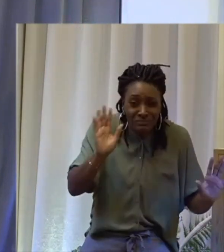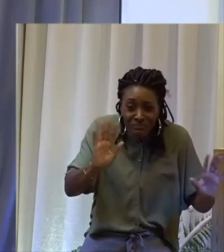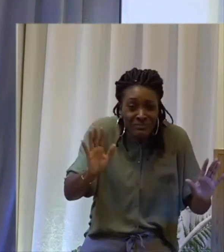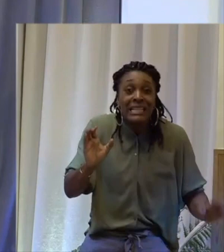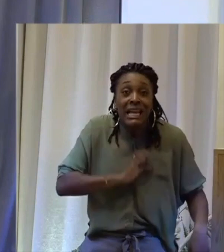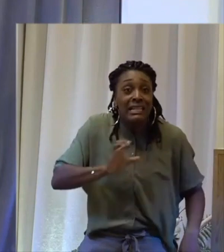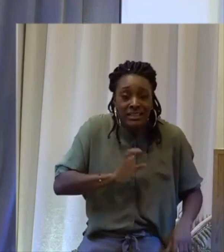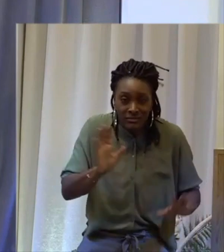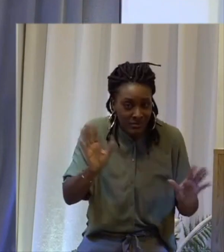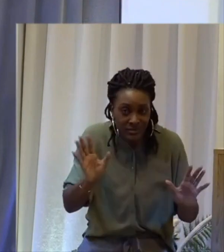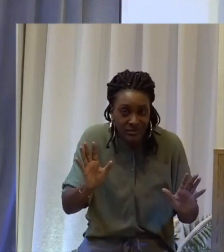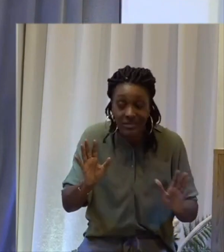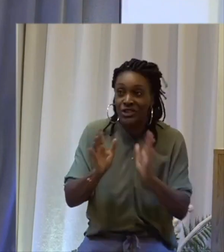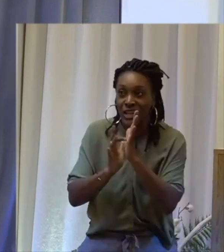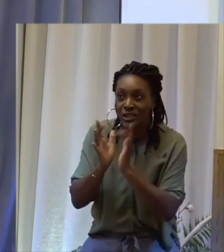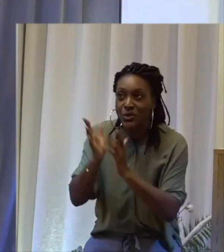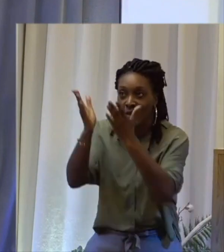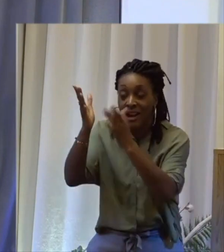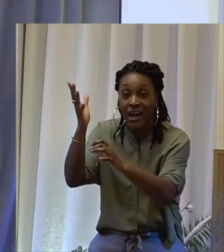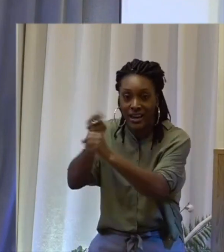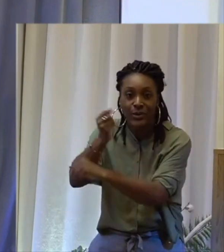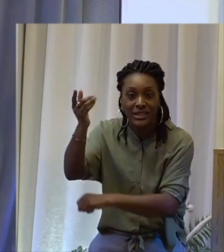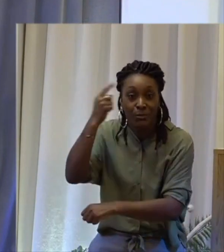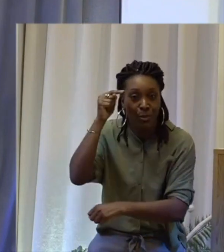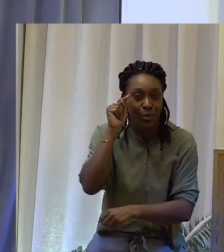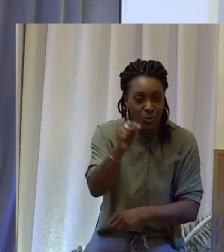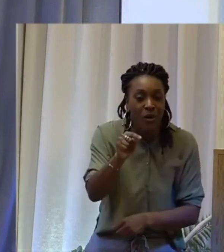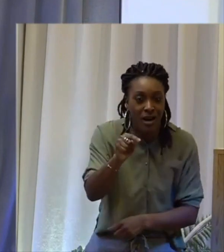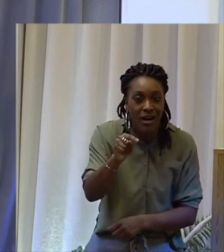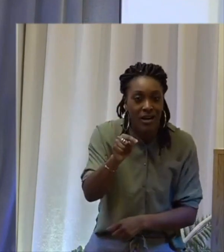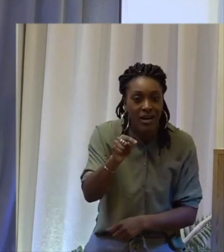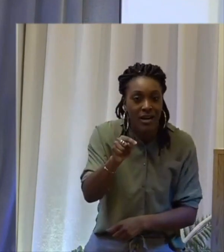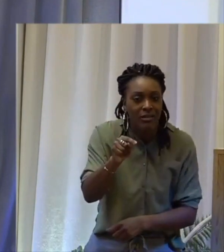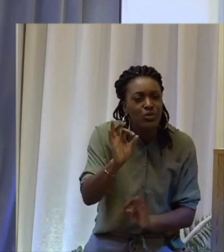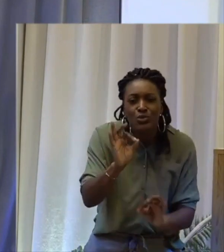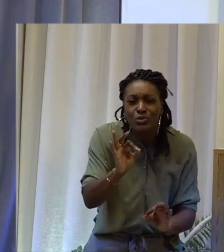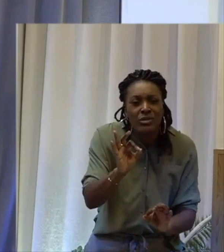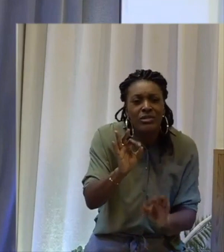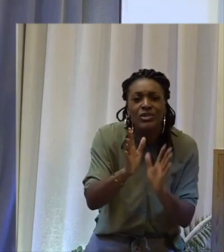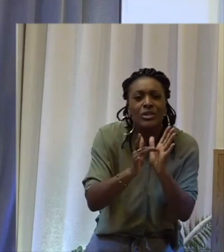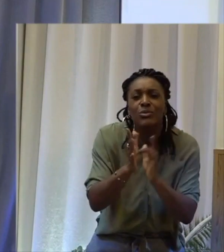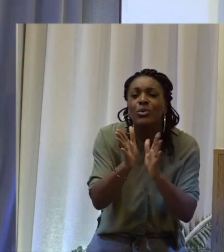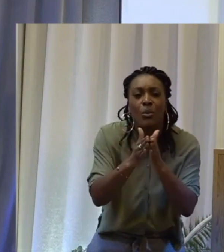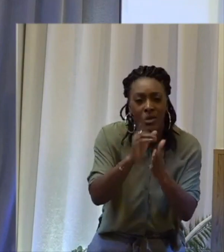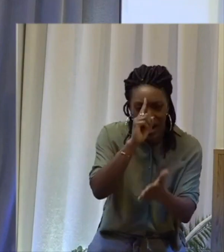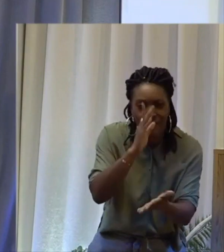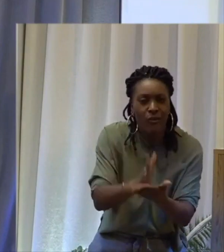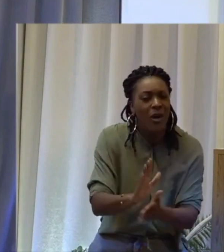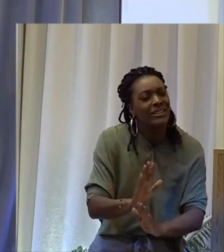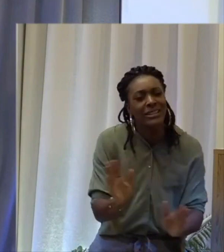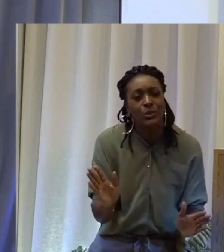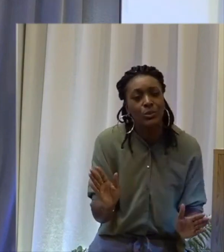essais. Jésus, lui, il a réussi. Juste la foi. Est-ce que tu le veux ce